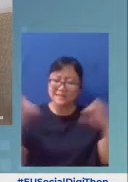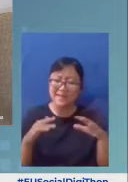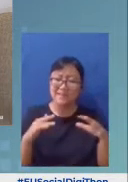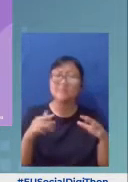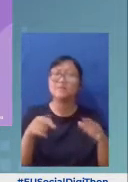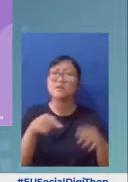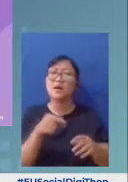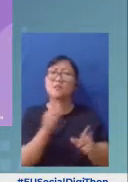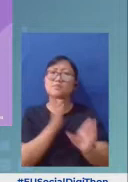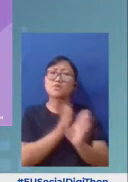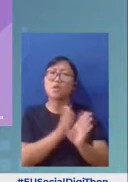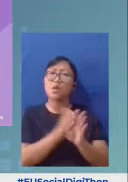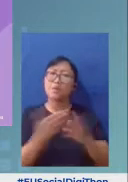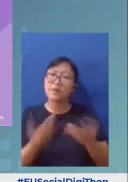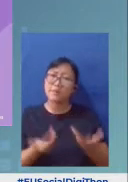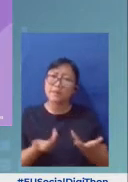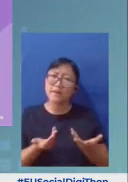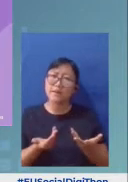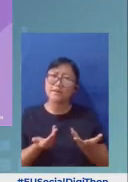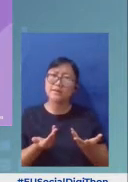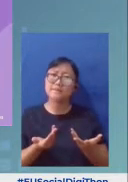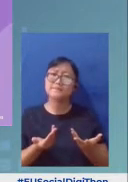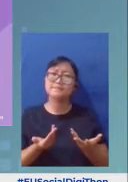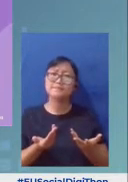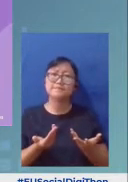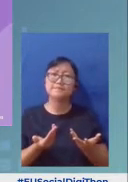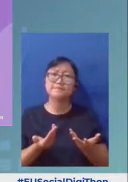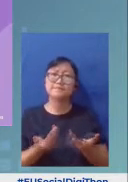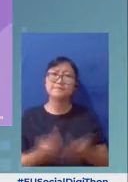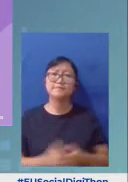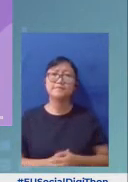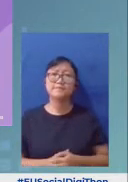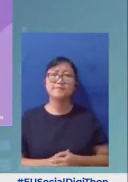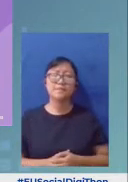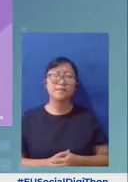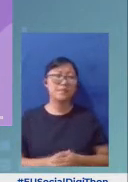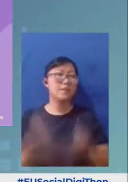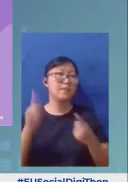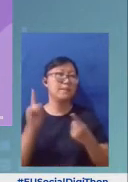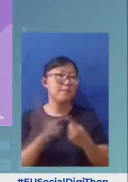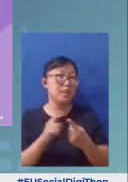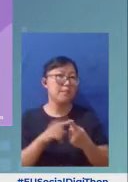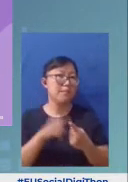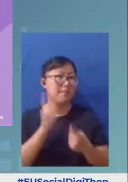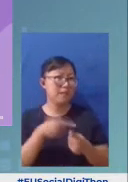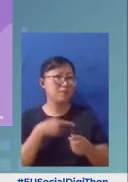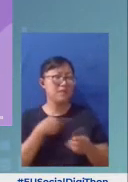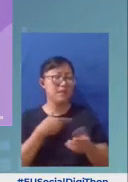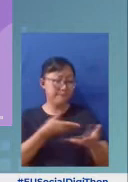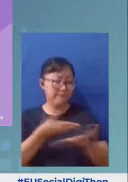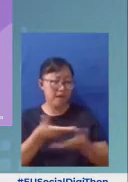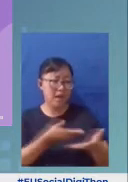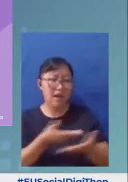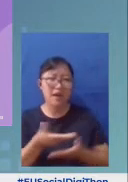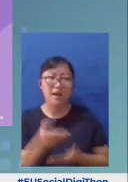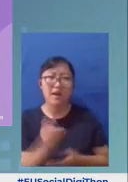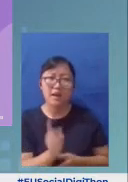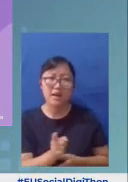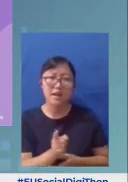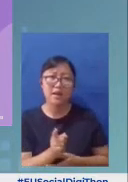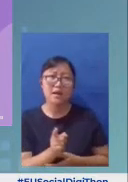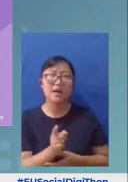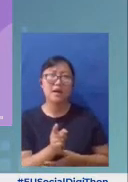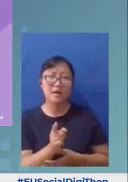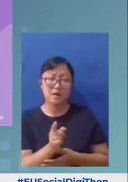Yuk, next. Nah, pertama tentunya ada penanganan ya. Penanganannya itu bisa